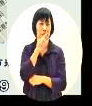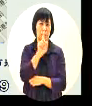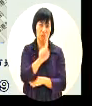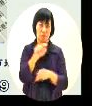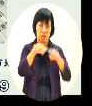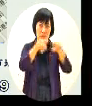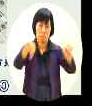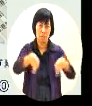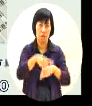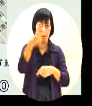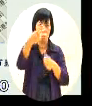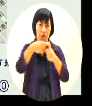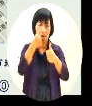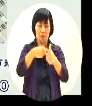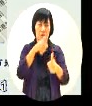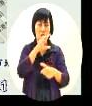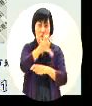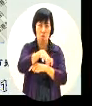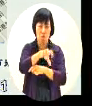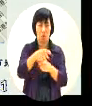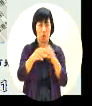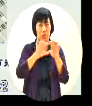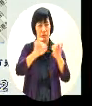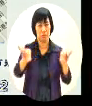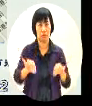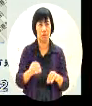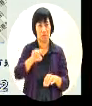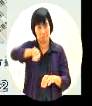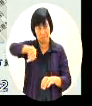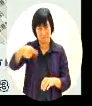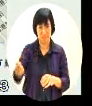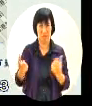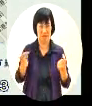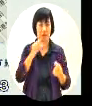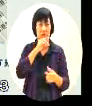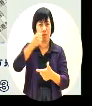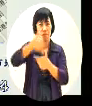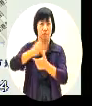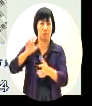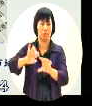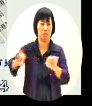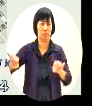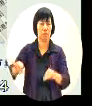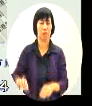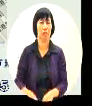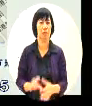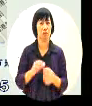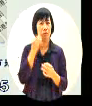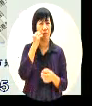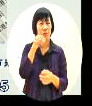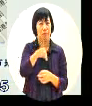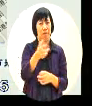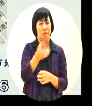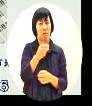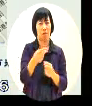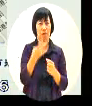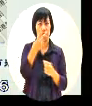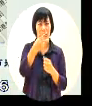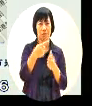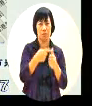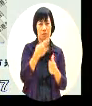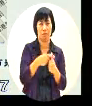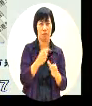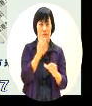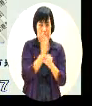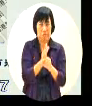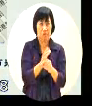两家尔，啊，即片诶农地吼，佫较阔，遮嘛是拢建地，啊，即两家吼都夹杂伫即个中